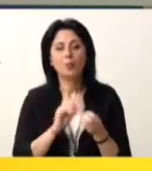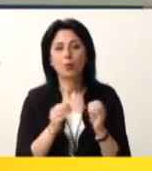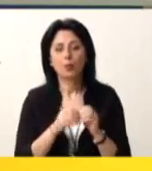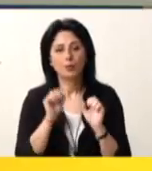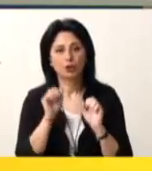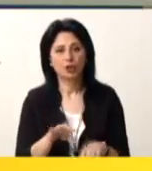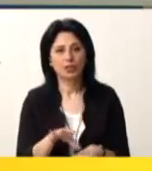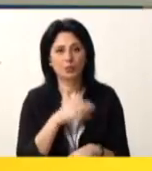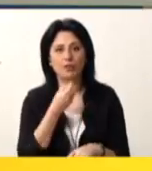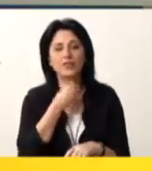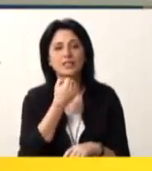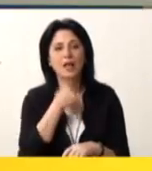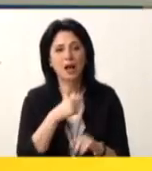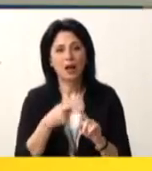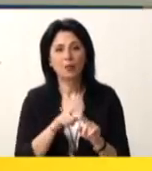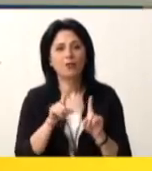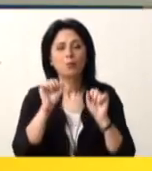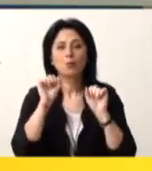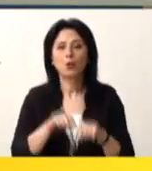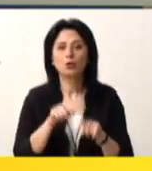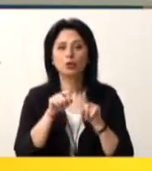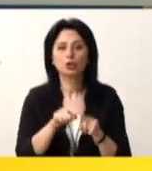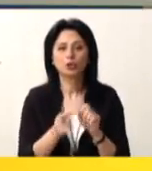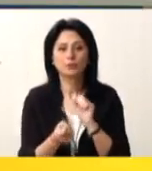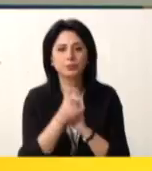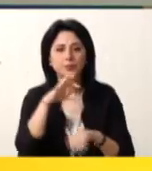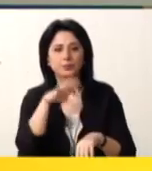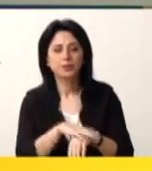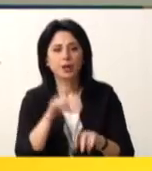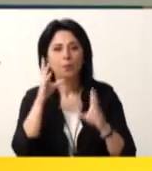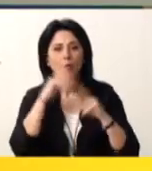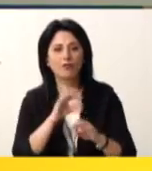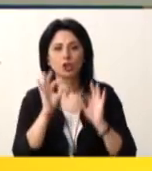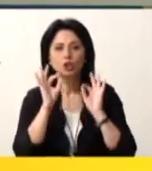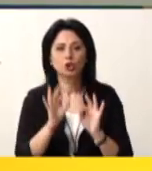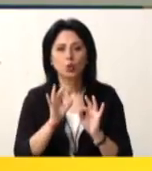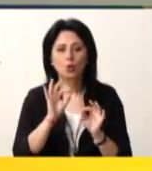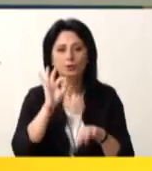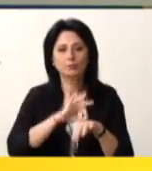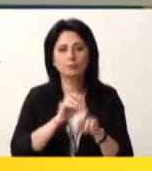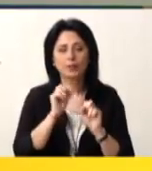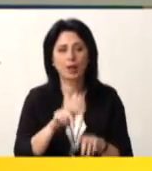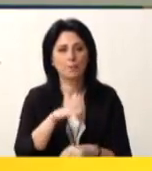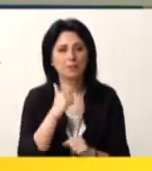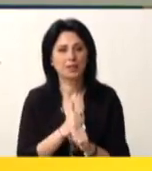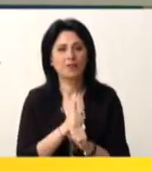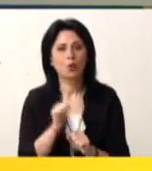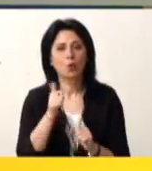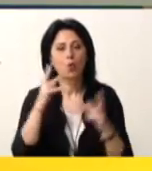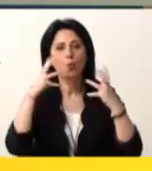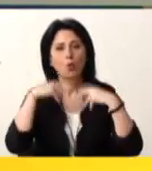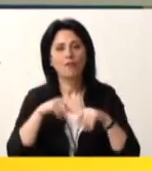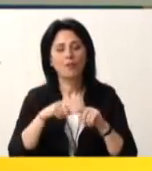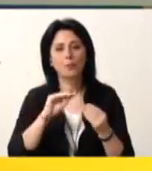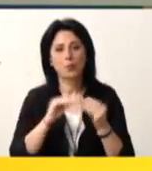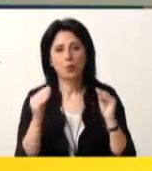პრობლემები შეიძლება ჰქონდეს საყლაპავს, რითი შეიძლება მათი ამოცნობა, როგორ მოვახერხოთ სწორი დიაგნოსტიკა და რას თავარია, როგორ მოვახერხოთ